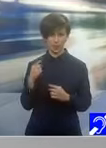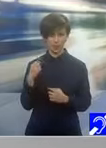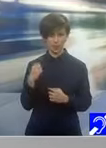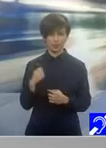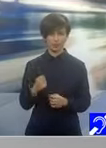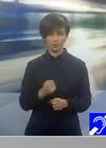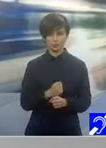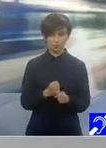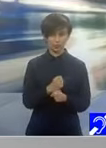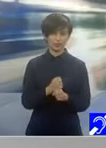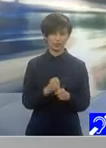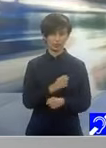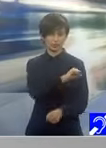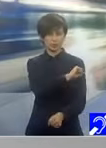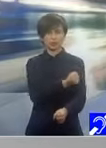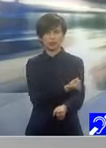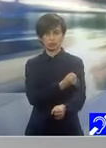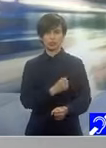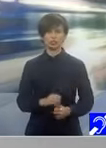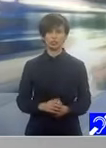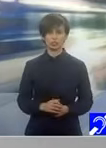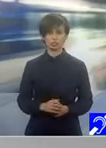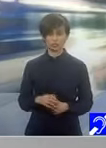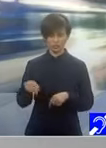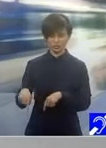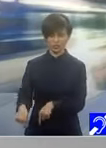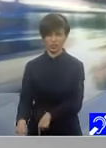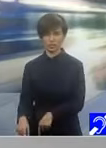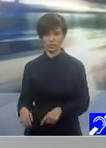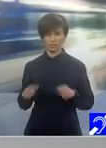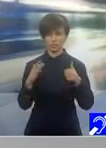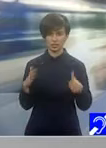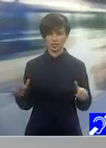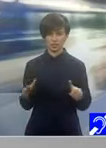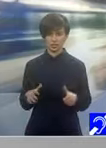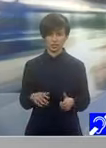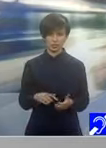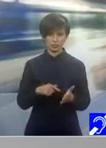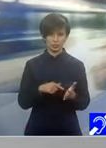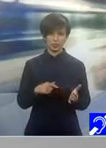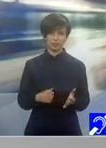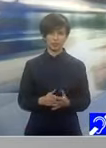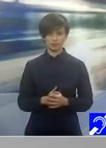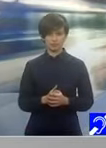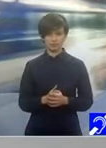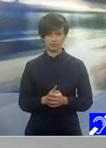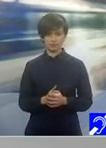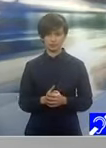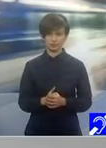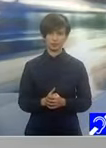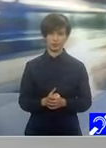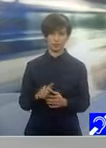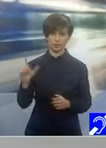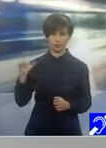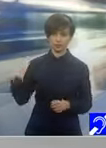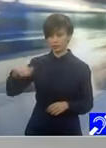studii biologice, s-a forat în 6 puncte în casă, studii geologice, alte 2 s-au făcut în